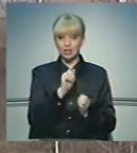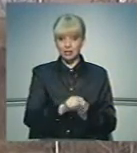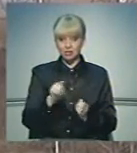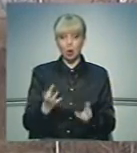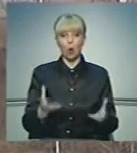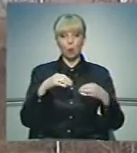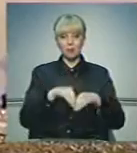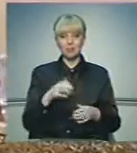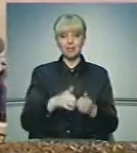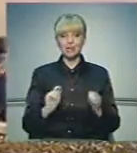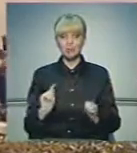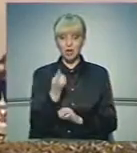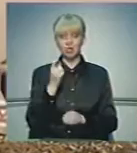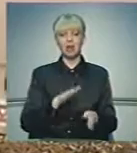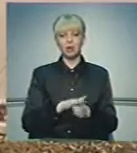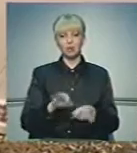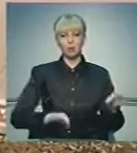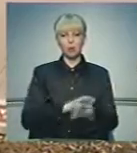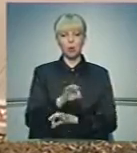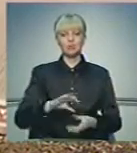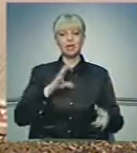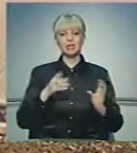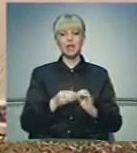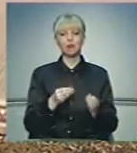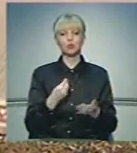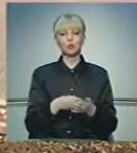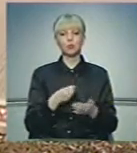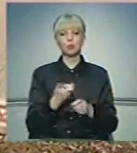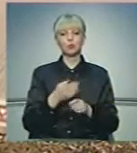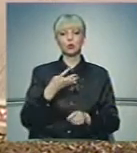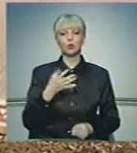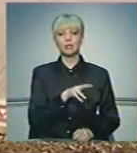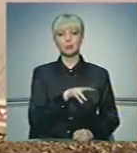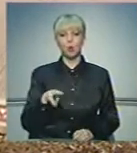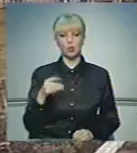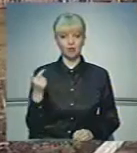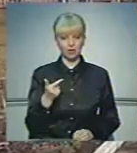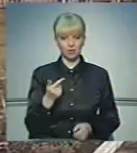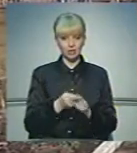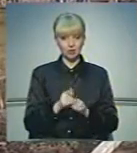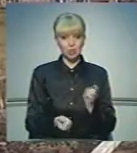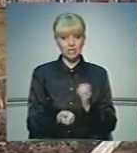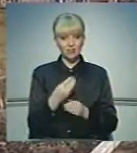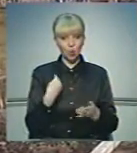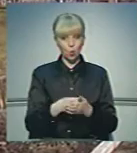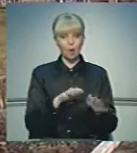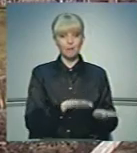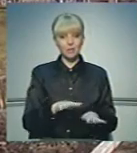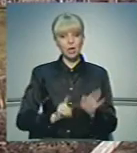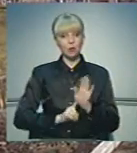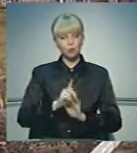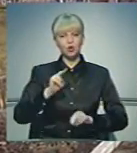які об'єдналися серед перших реалізованих проєктів, на загальну суму понад 45 мільйонів гривень. Те, що з'явилися кошти на місцях і